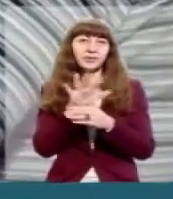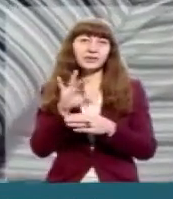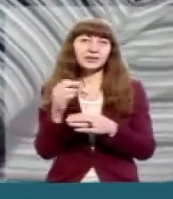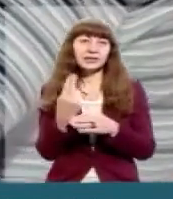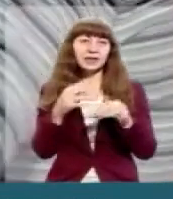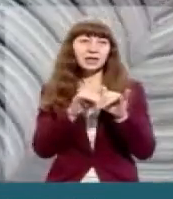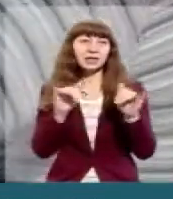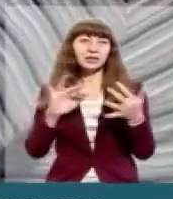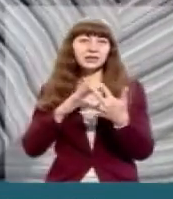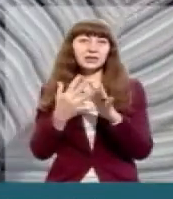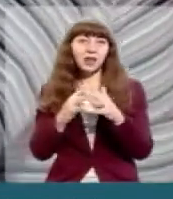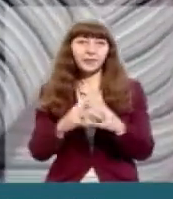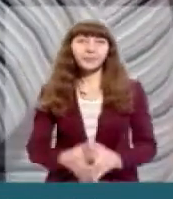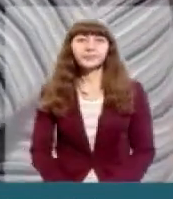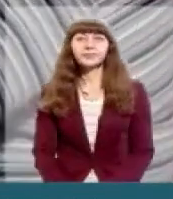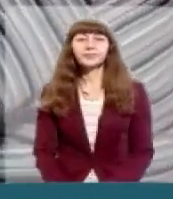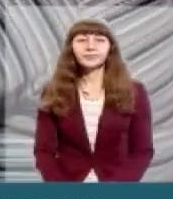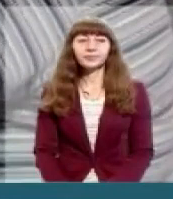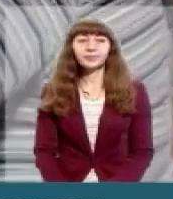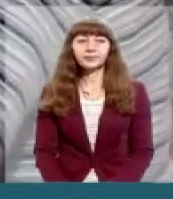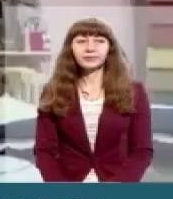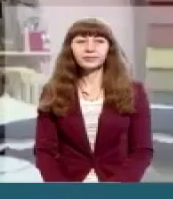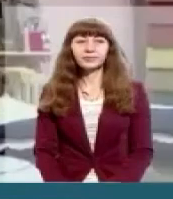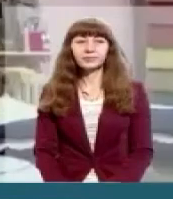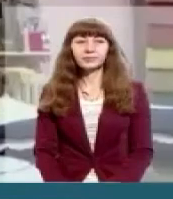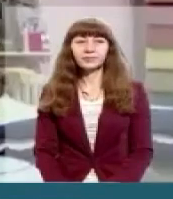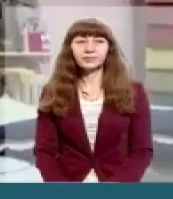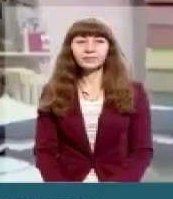экономикалық өркендеуге мүмкіндік молаймақ, дейді сала мамандары.